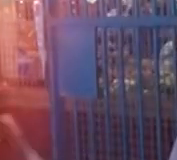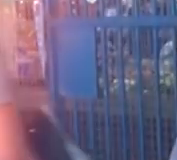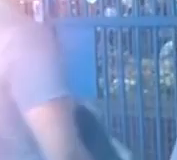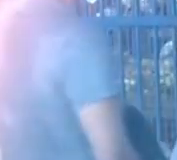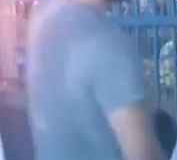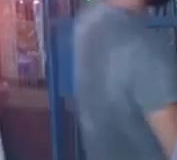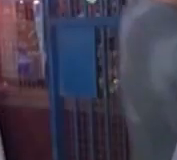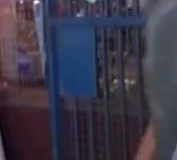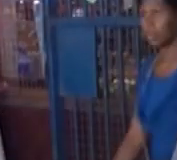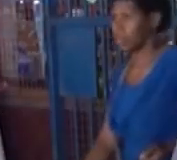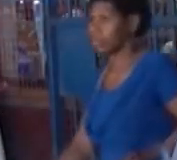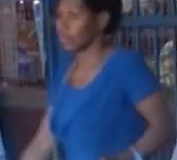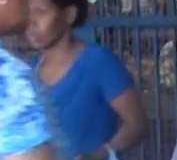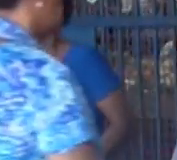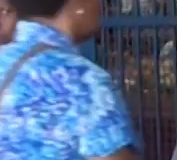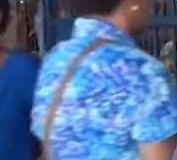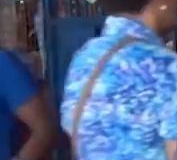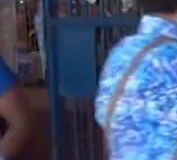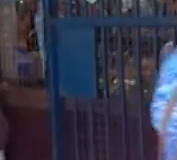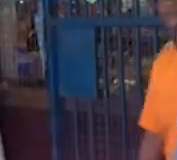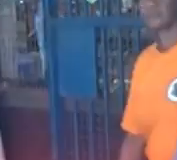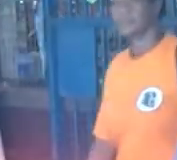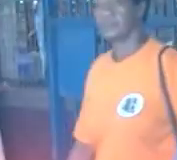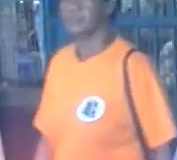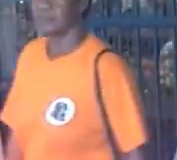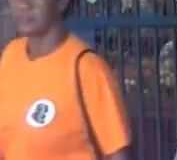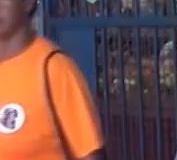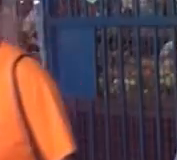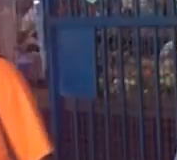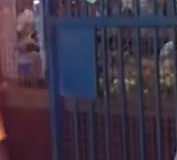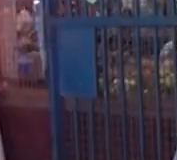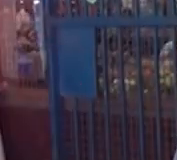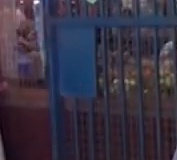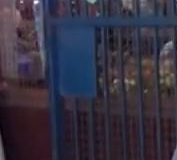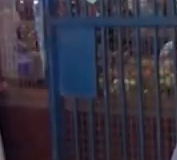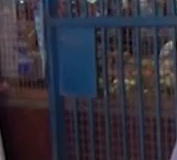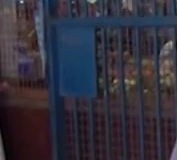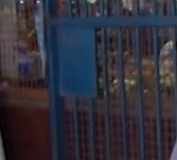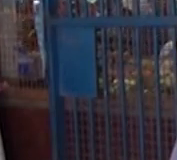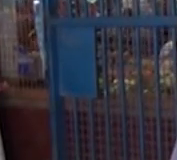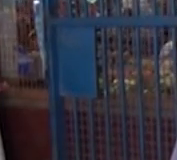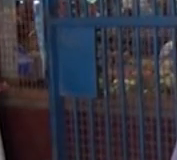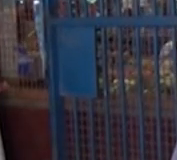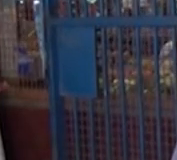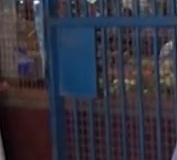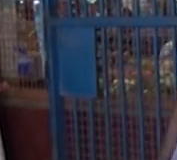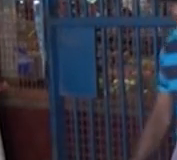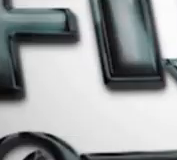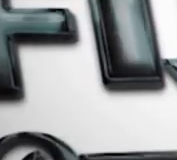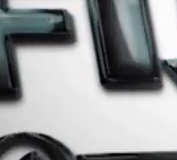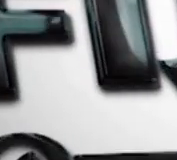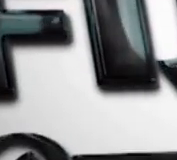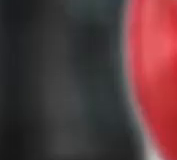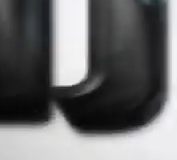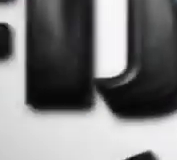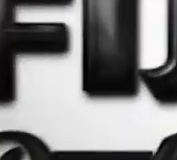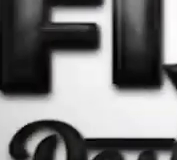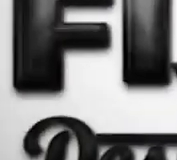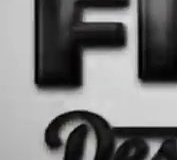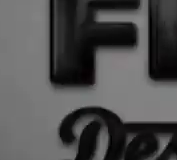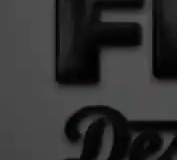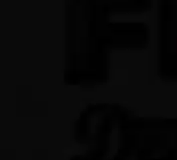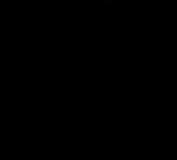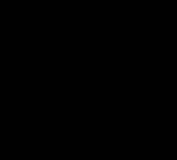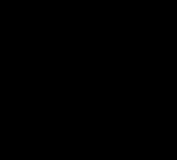कुमार स्वामी नायक है गोंगो लिबू लटो का रेडियो फीजी 2 में पुराना गाना लगे हमें बहुत अच्छा लगे रेडियो फीजी